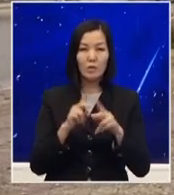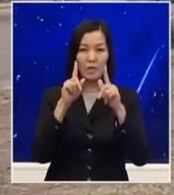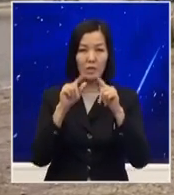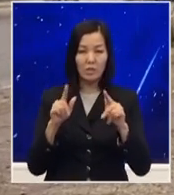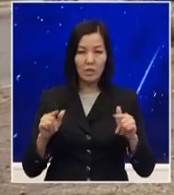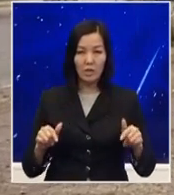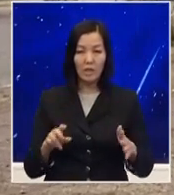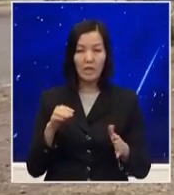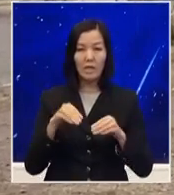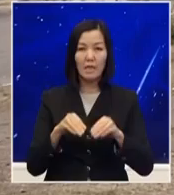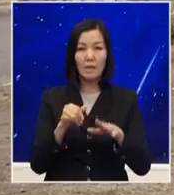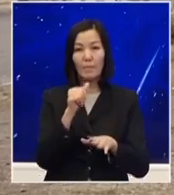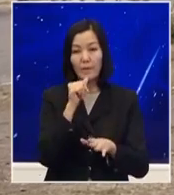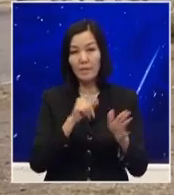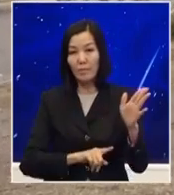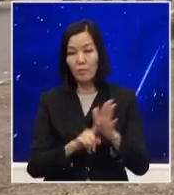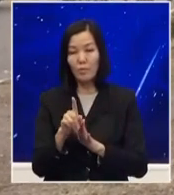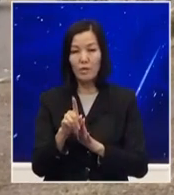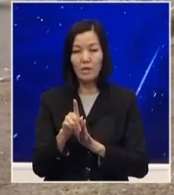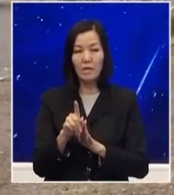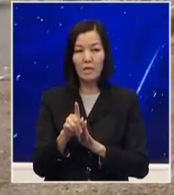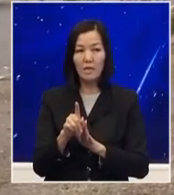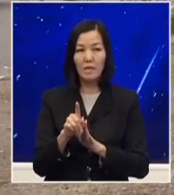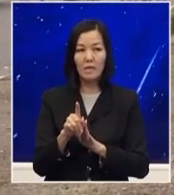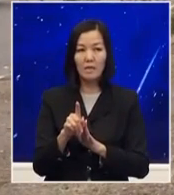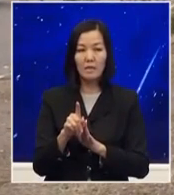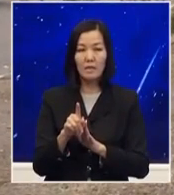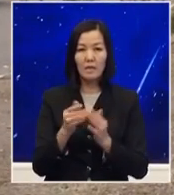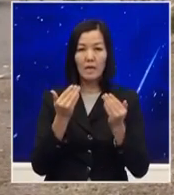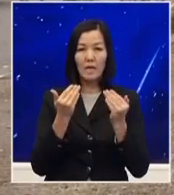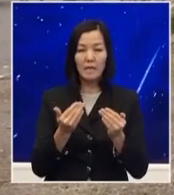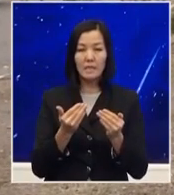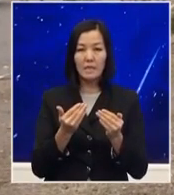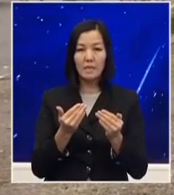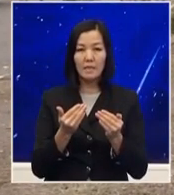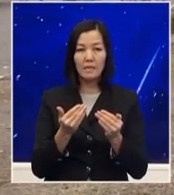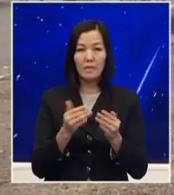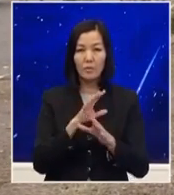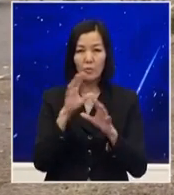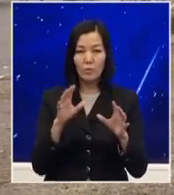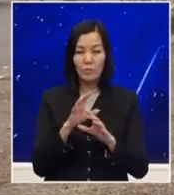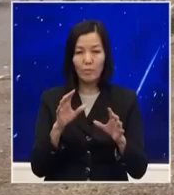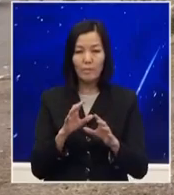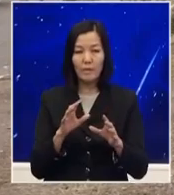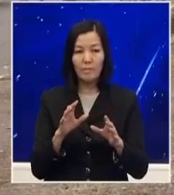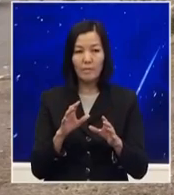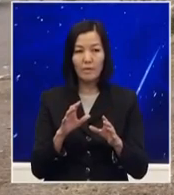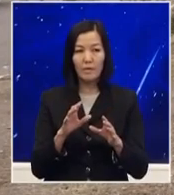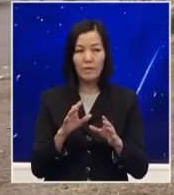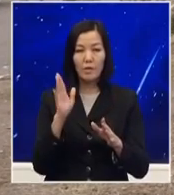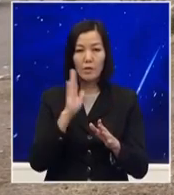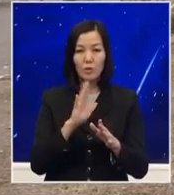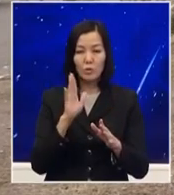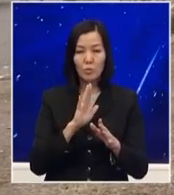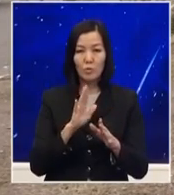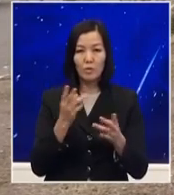осы талды егіп тастау емес. Оны осы тамырын тереңге жайғанша күтіп, қарап, баптап, суын